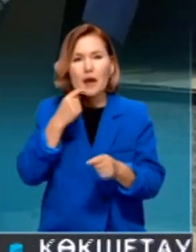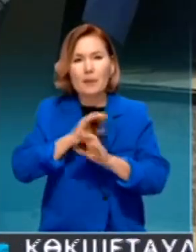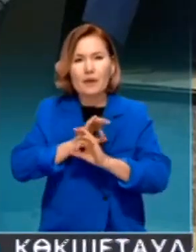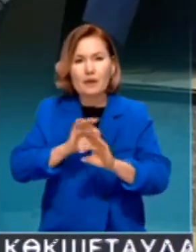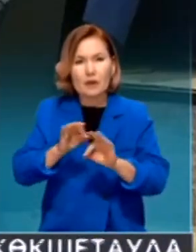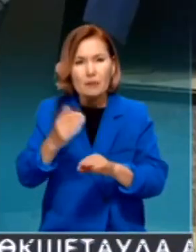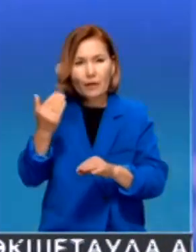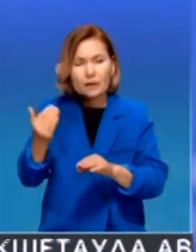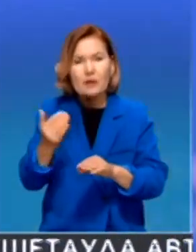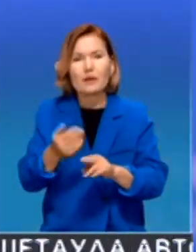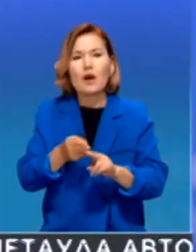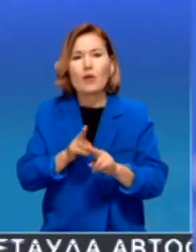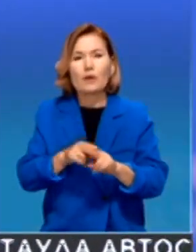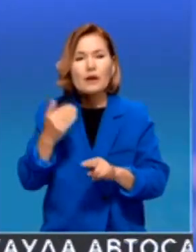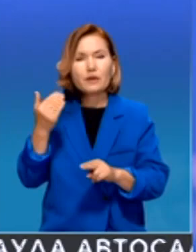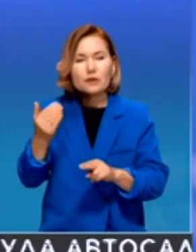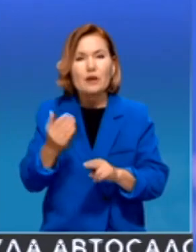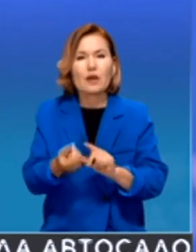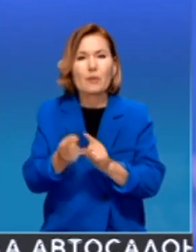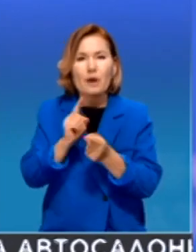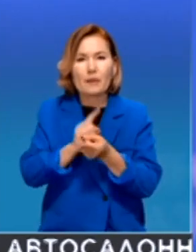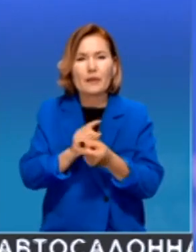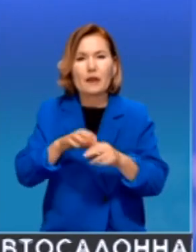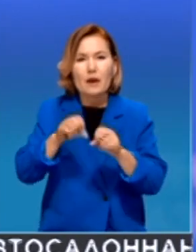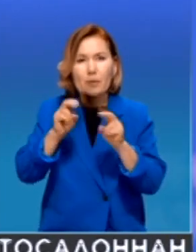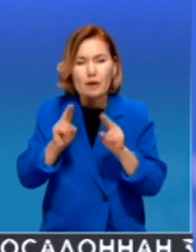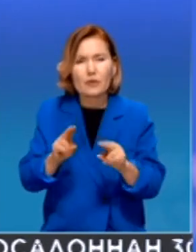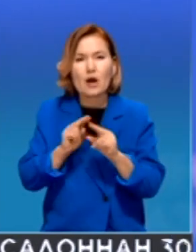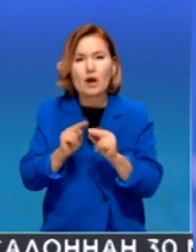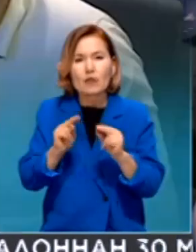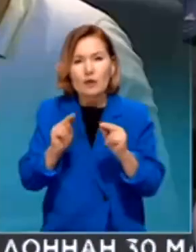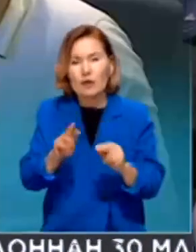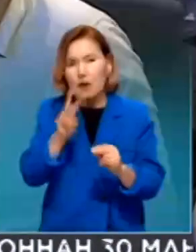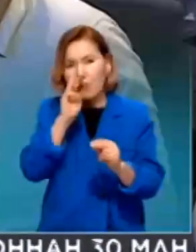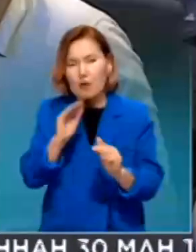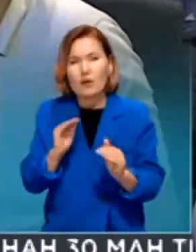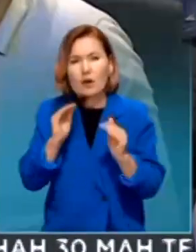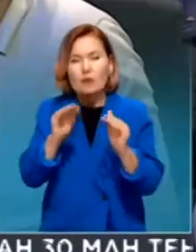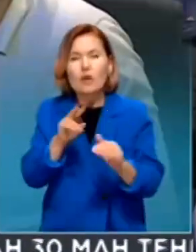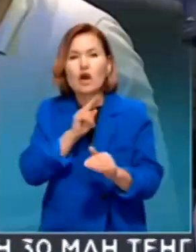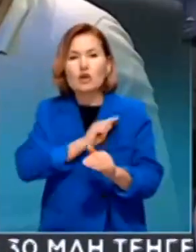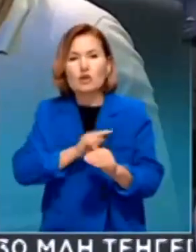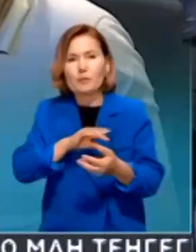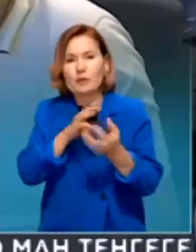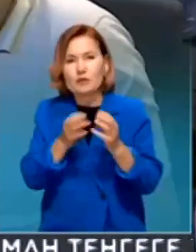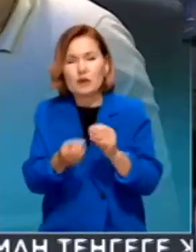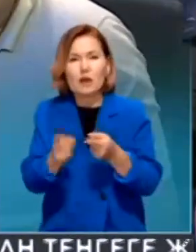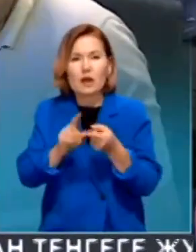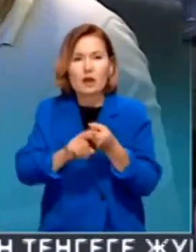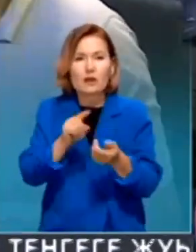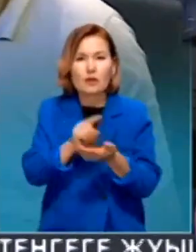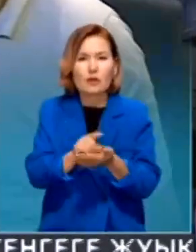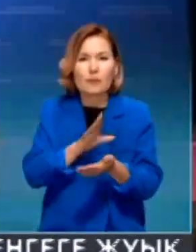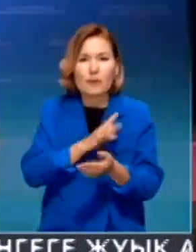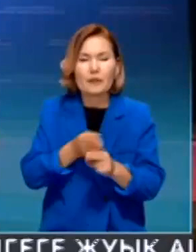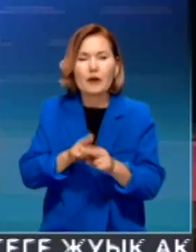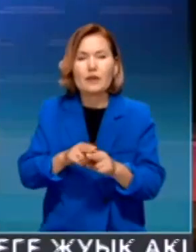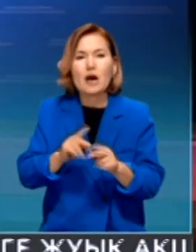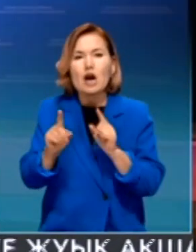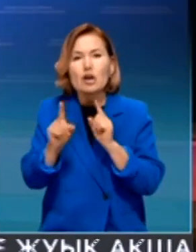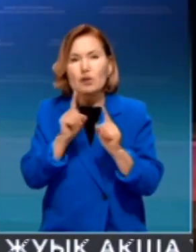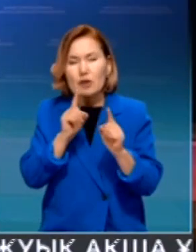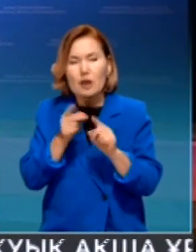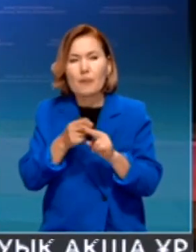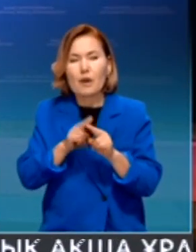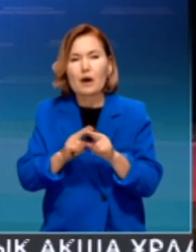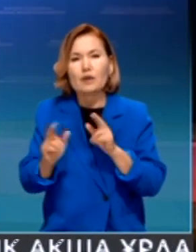министрі Тамара Дүйсенова айтты. Оның өзгеруі маманның құзыретіне жұмыс нәтижелеріне байланысты болады. Жиында түлектерді жұмыспен